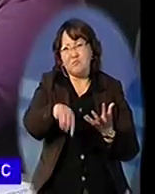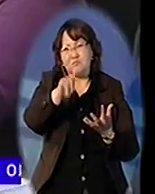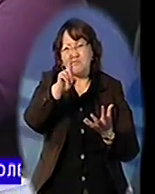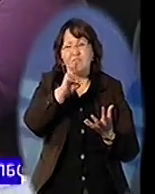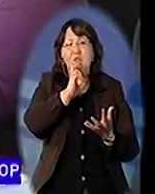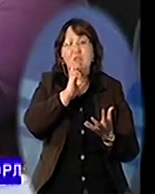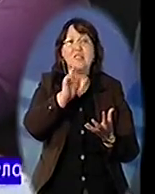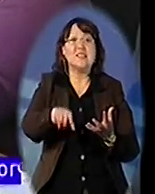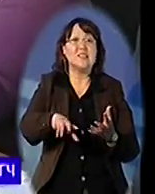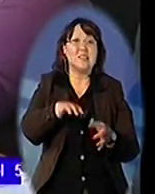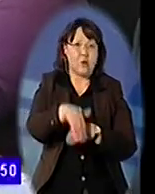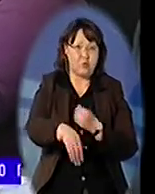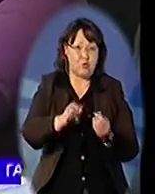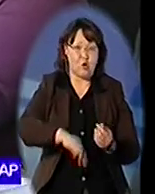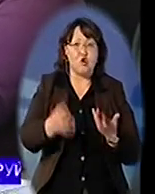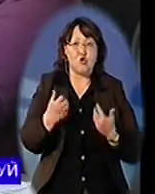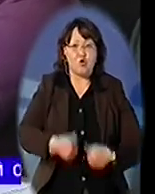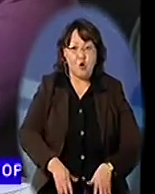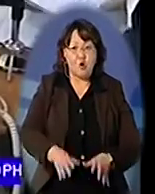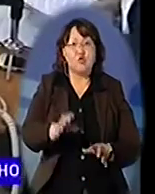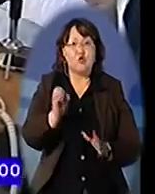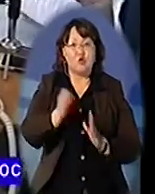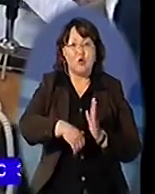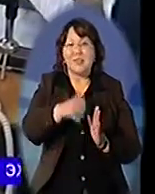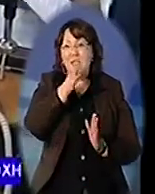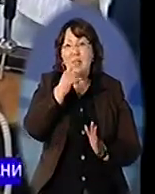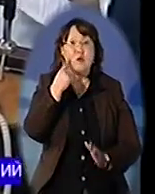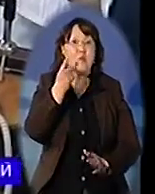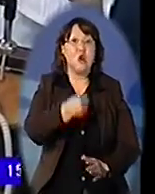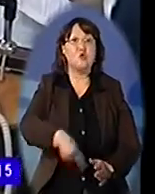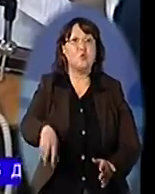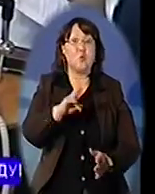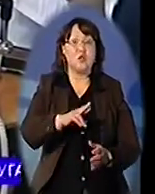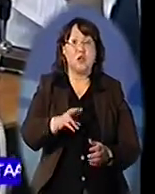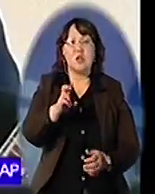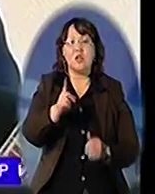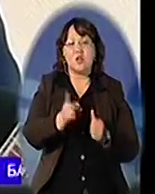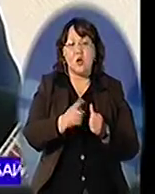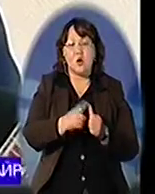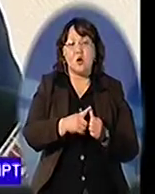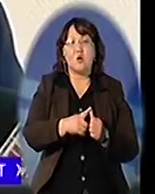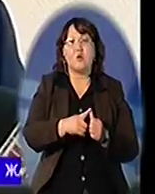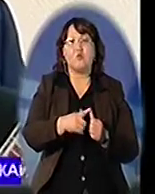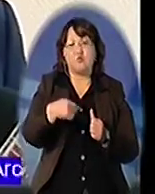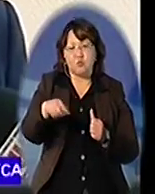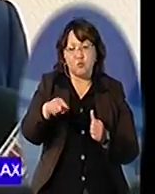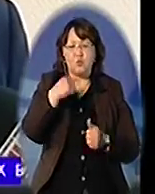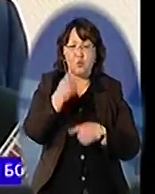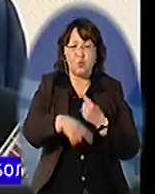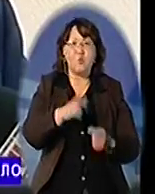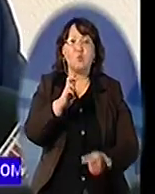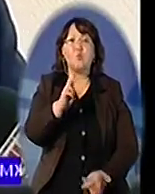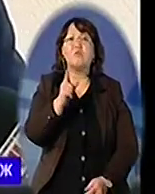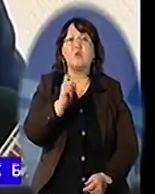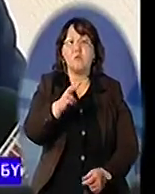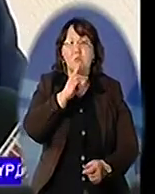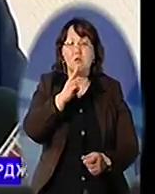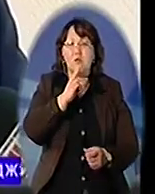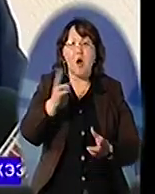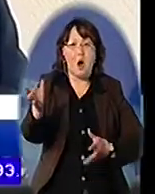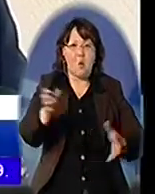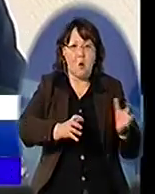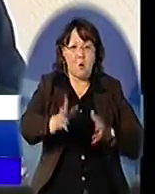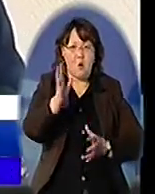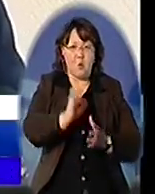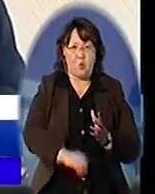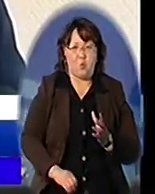тулд хамгийн эхлээд төрөх насны бүх эмэгтэйчүүдийг бүртгэх ажлыг хийхээр болжээ. За хуучин бол гэр бүл төлөвлөлтийн аргыг эмэгтэйчүүд маань гэр